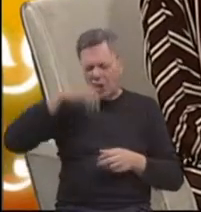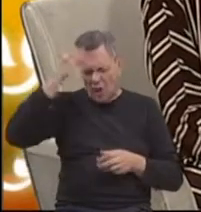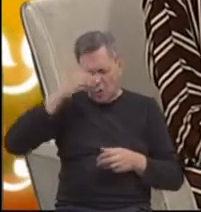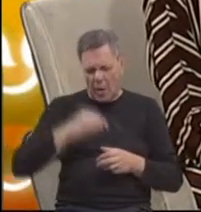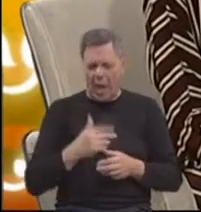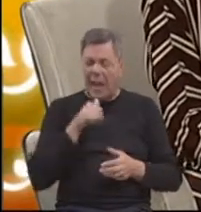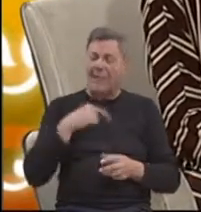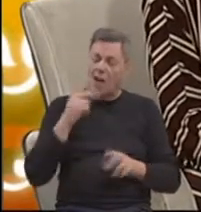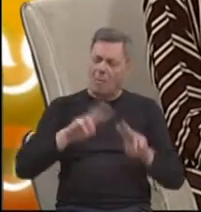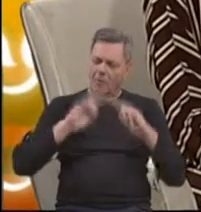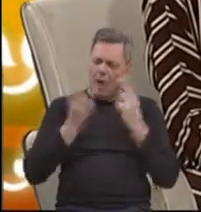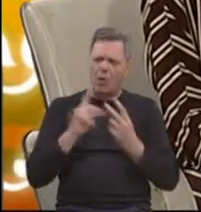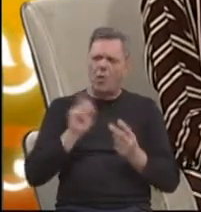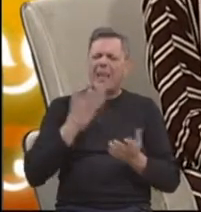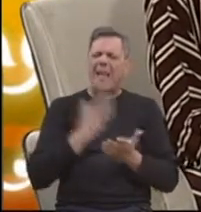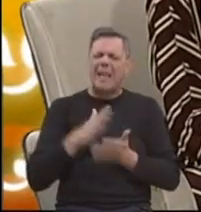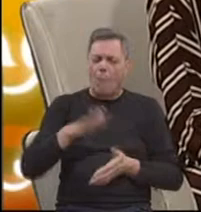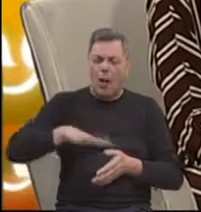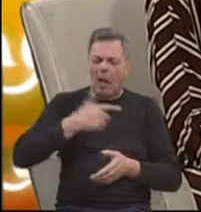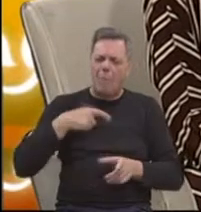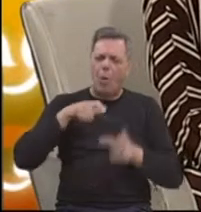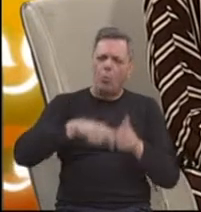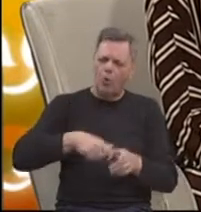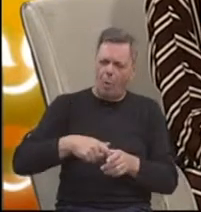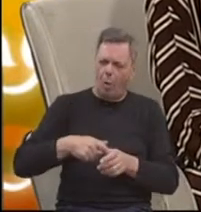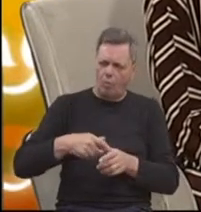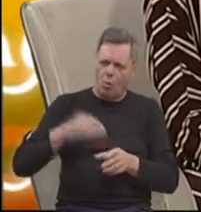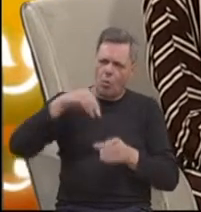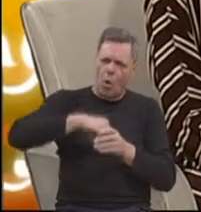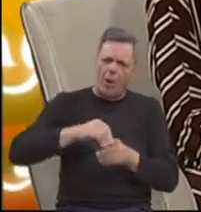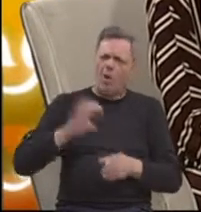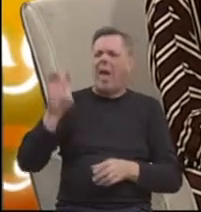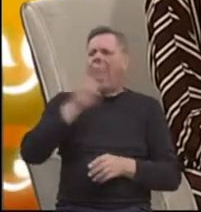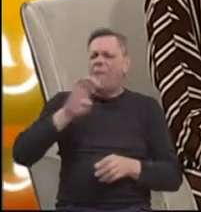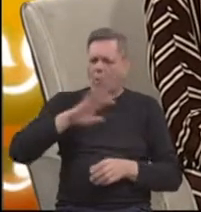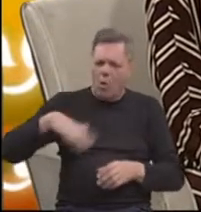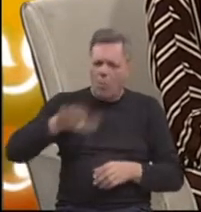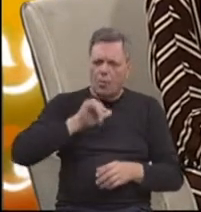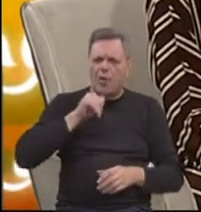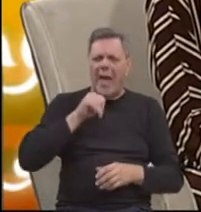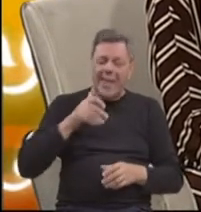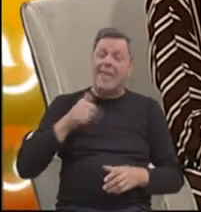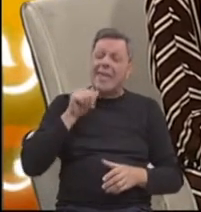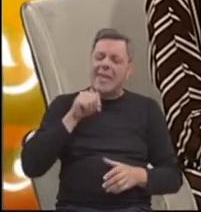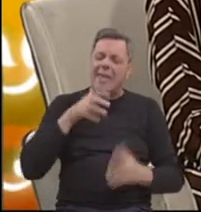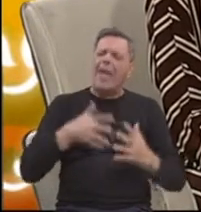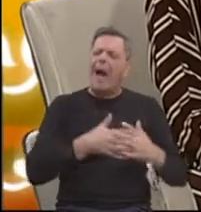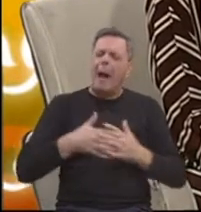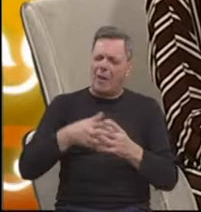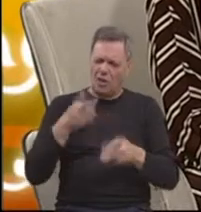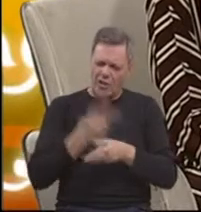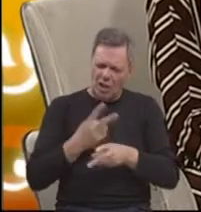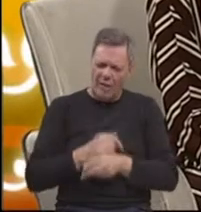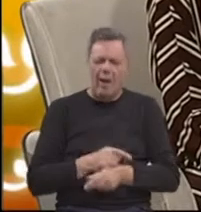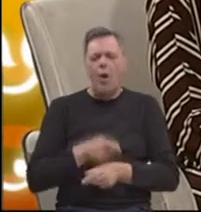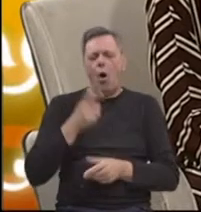kažemo međunarodni, to nije samo regija, mi uključujemo sudionike i s europskog područja, ali i Sjedinjenih Američkih Država. Možemo s